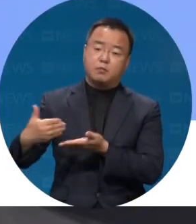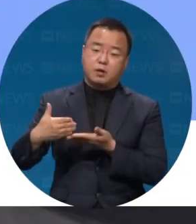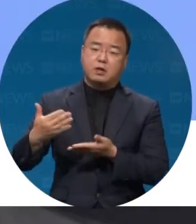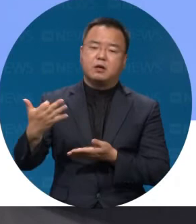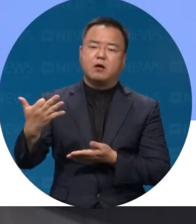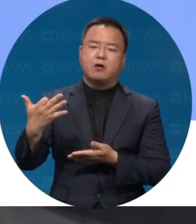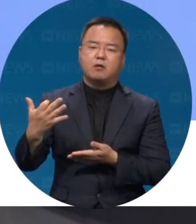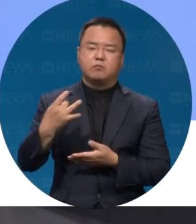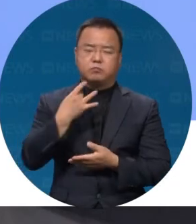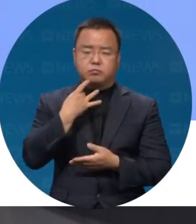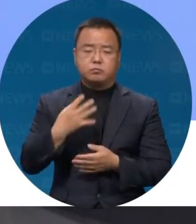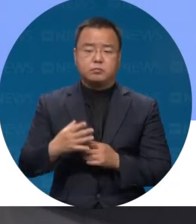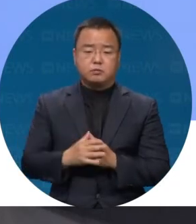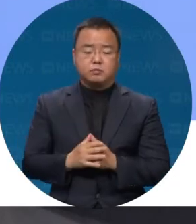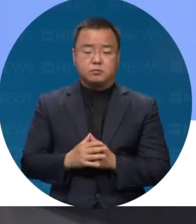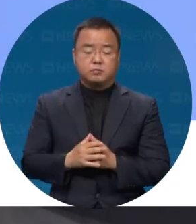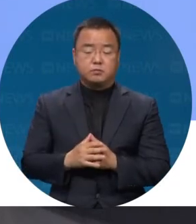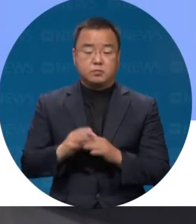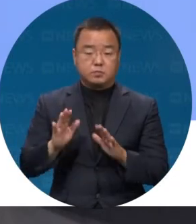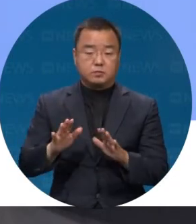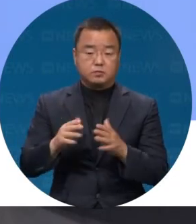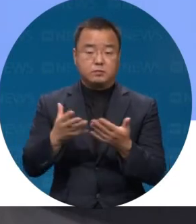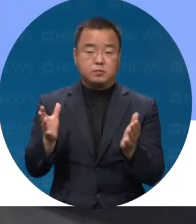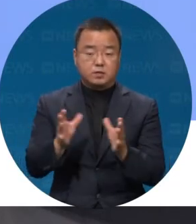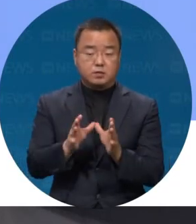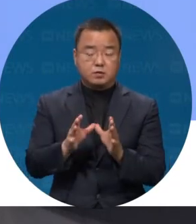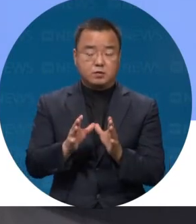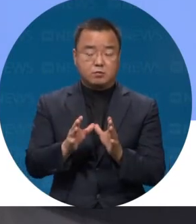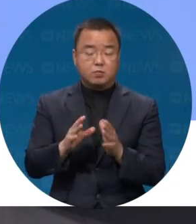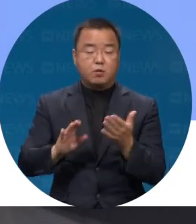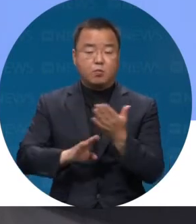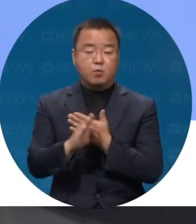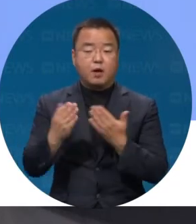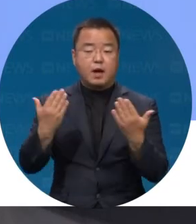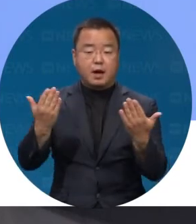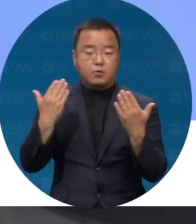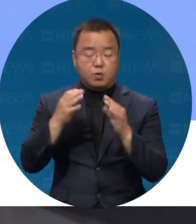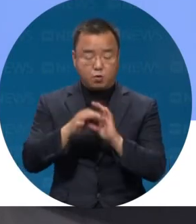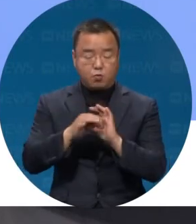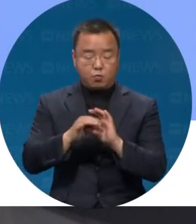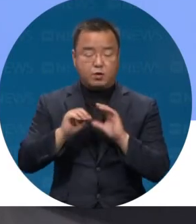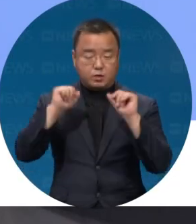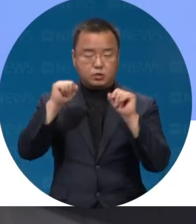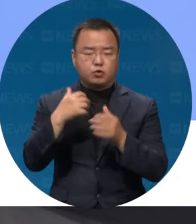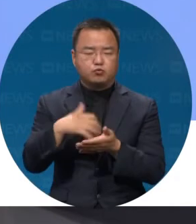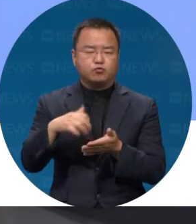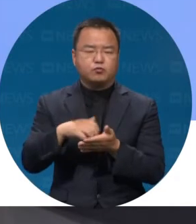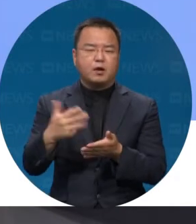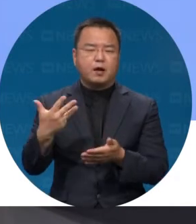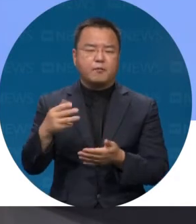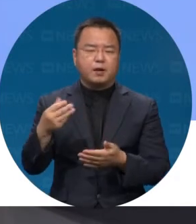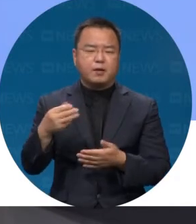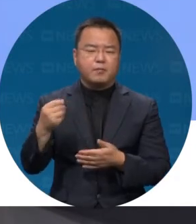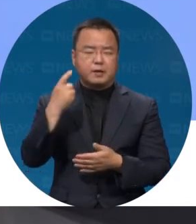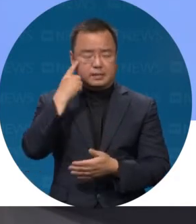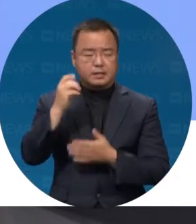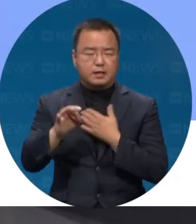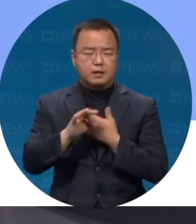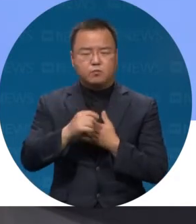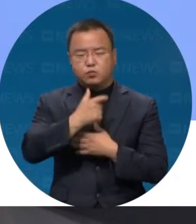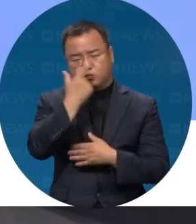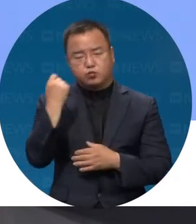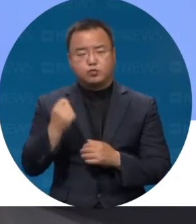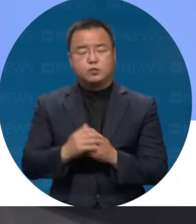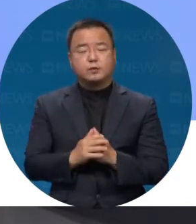불과했는데 요 4 클럽 선수를 제외하고 학교에 등록된 학생 선수만 8만명이 넘는 것을 감안하면 상당히 저조한 수치 미제